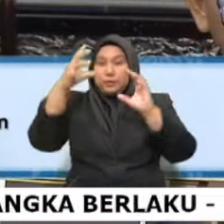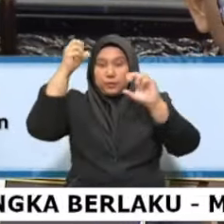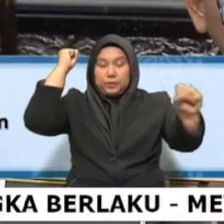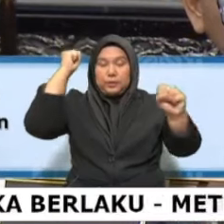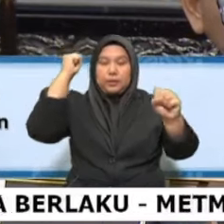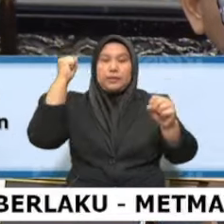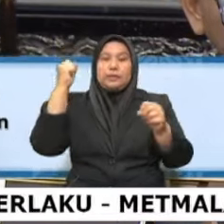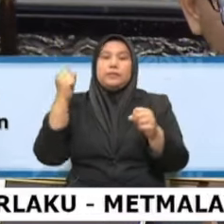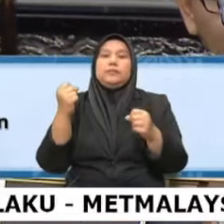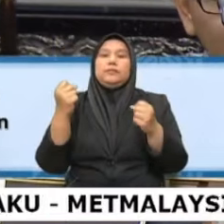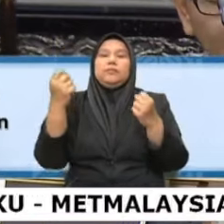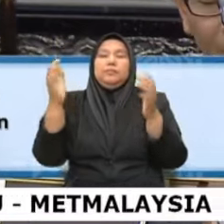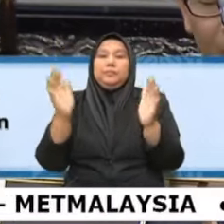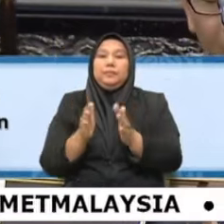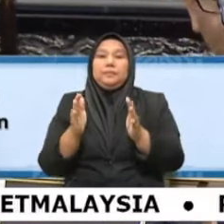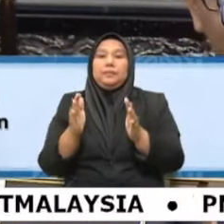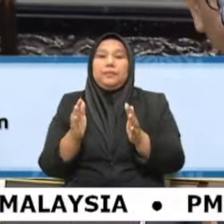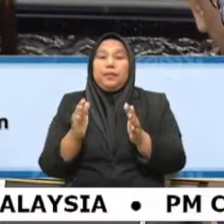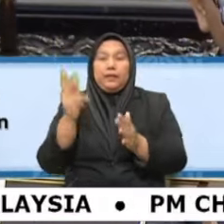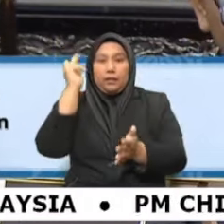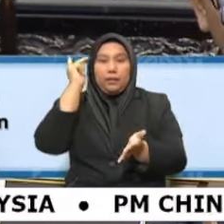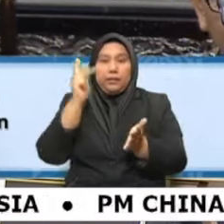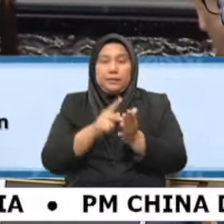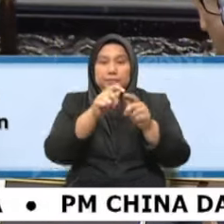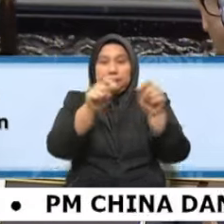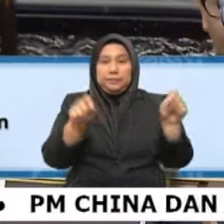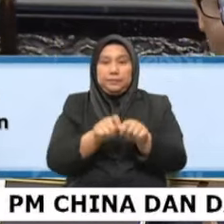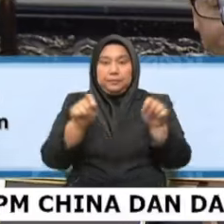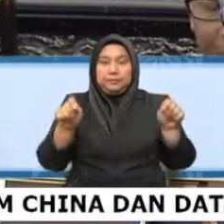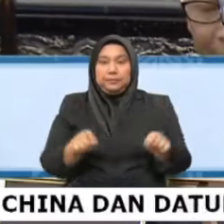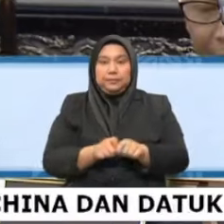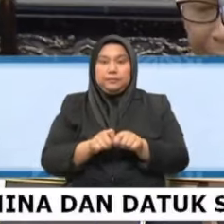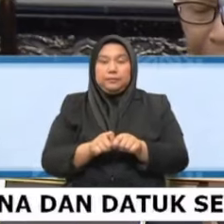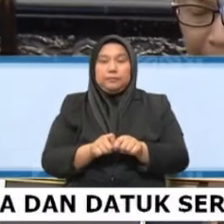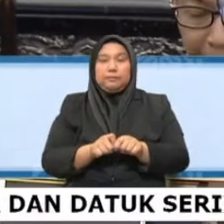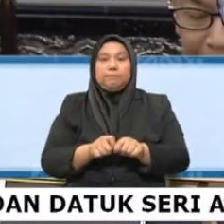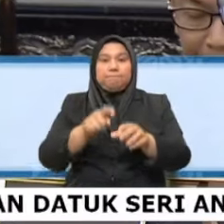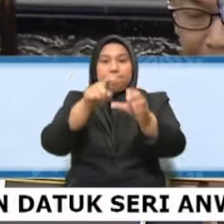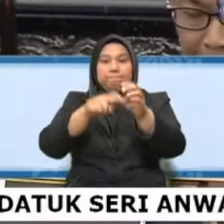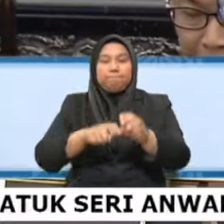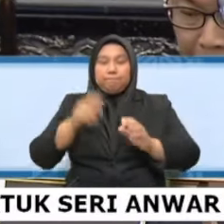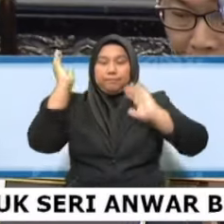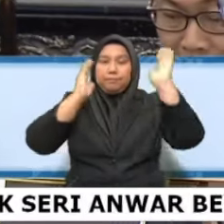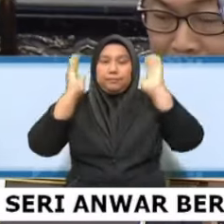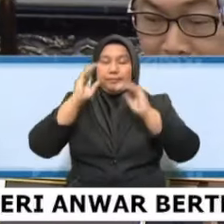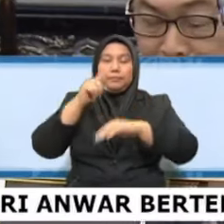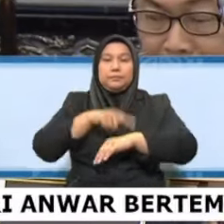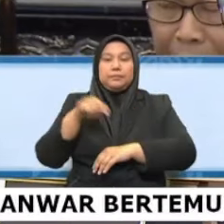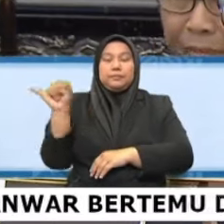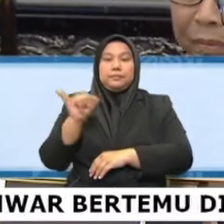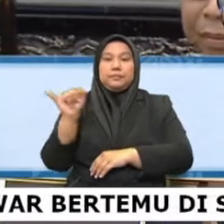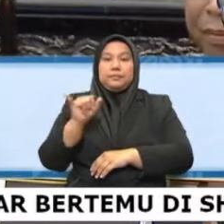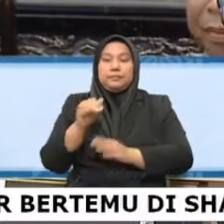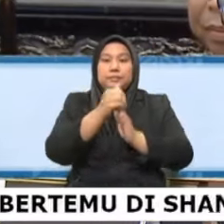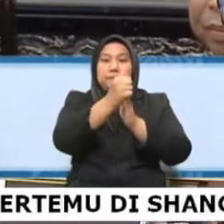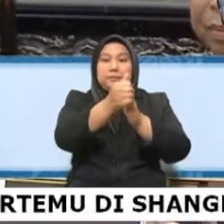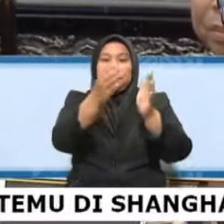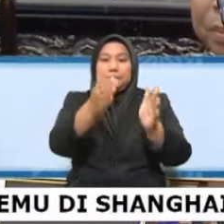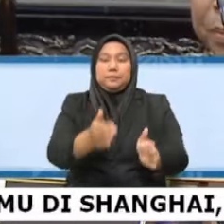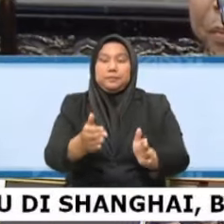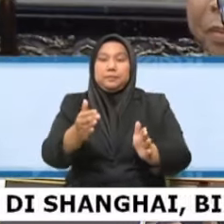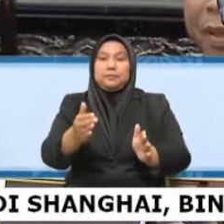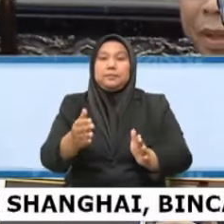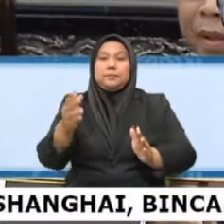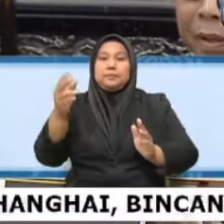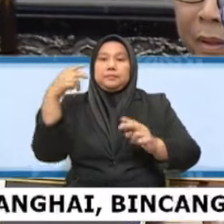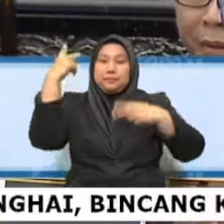hadapan kepada pelancong dan mengenali tempat-tempat menarik di Malaysia. Dalam masa yang sama, pemandu pelancong